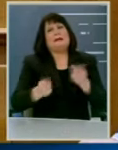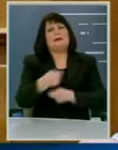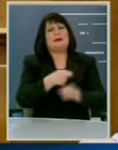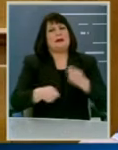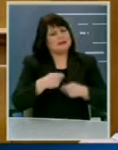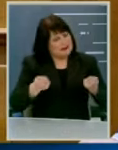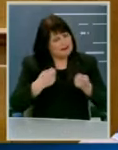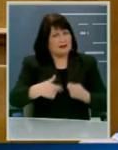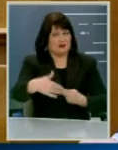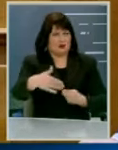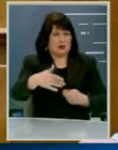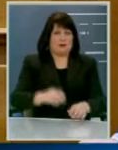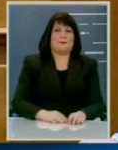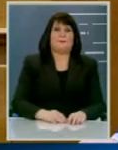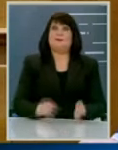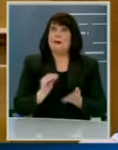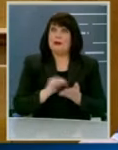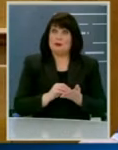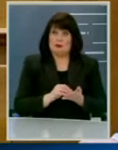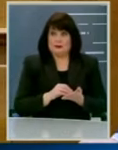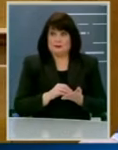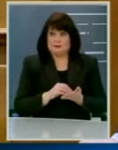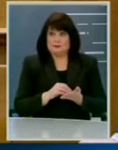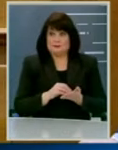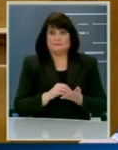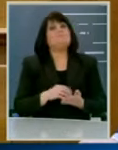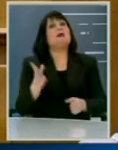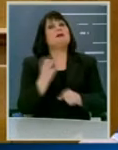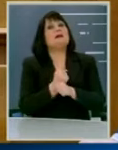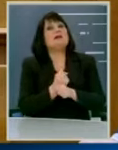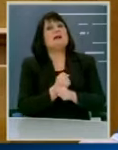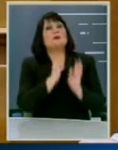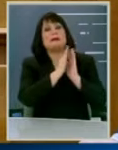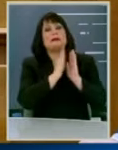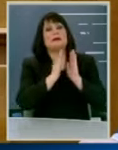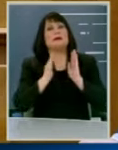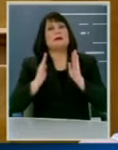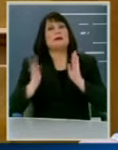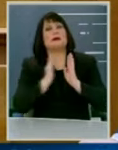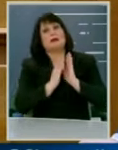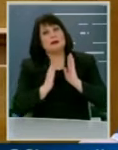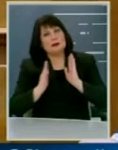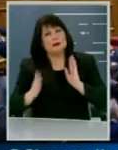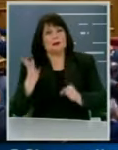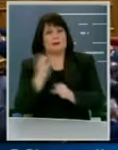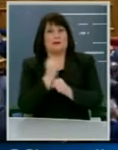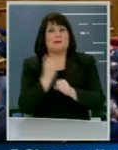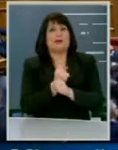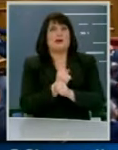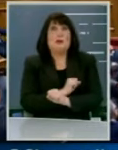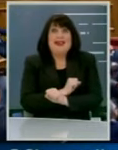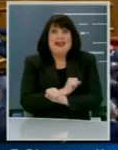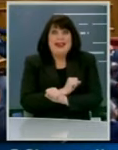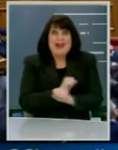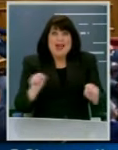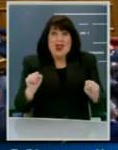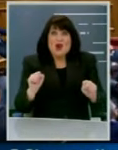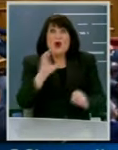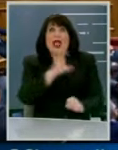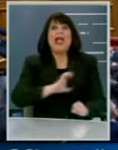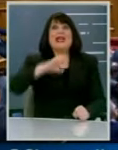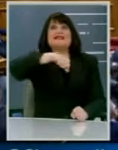επιχειρήσεις. Επίσης, καταφέραμε να νοικοκυρέψουμε και να επιτύχουμε ρεκόρ στην απορροφητικότητα των